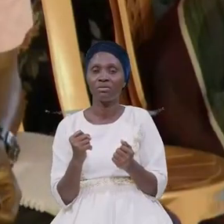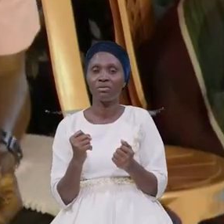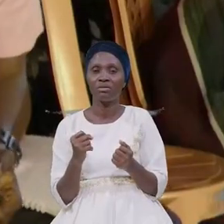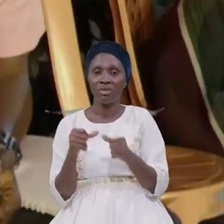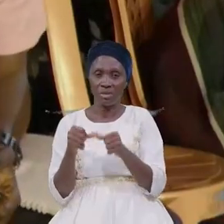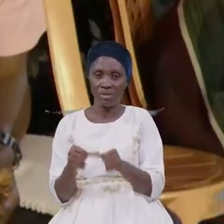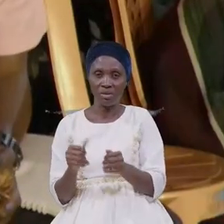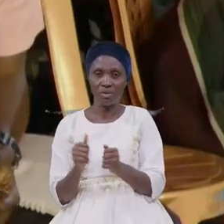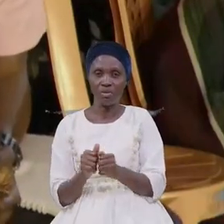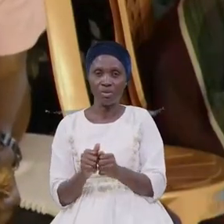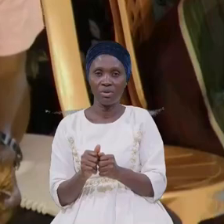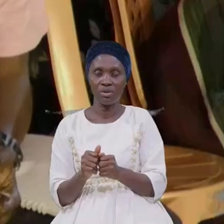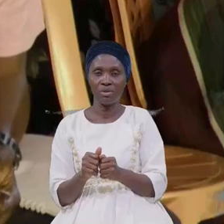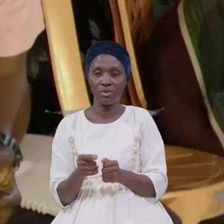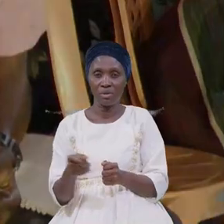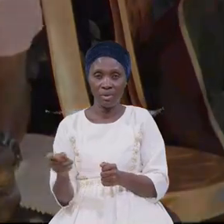soir. Restez avec eux.